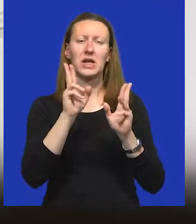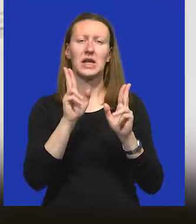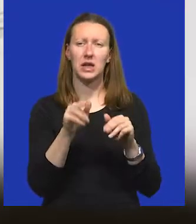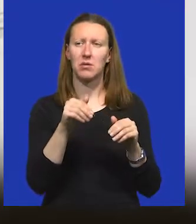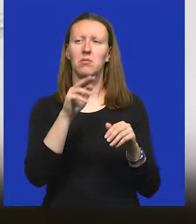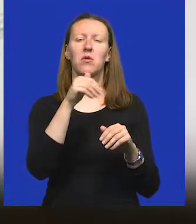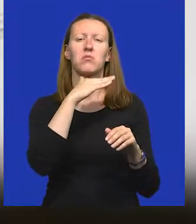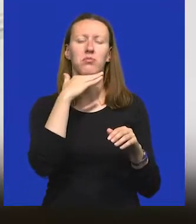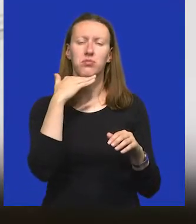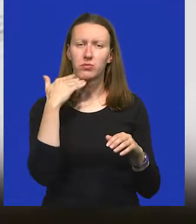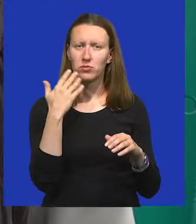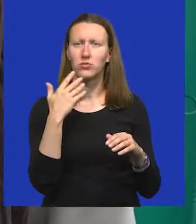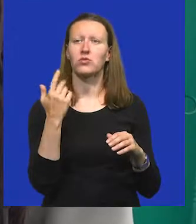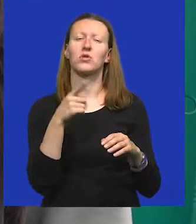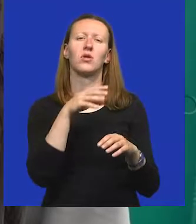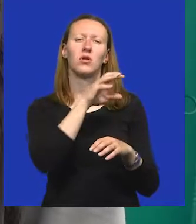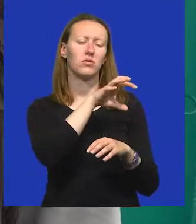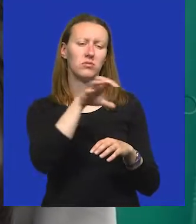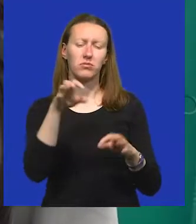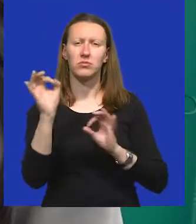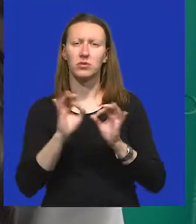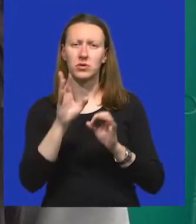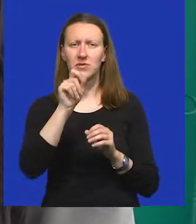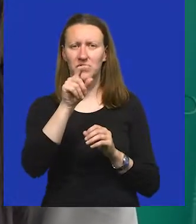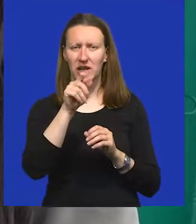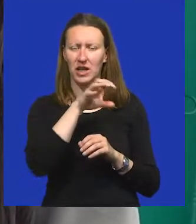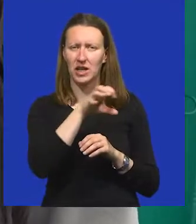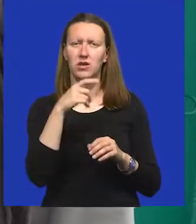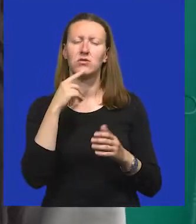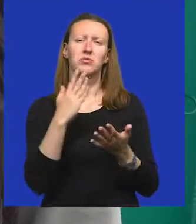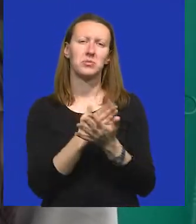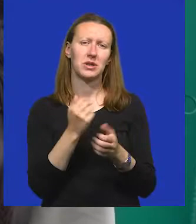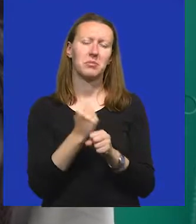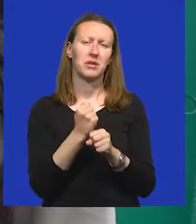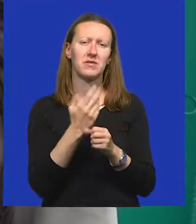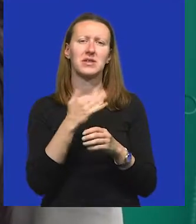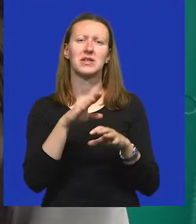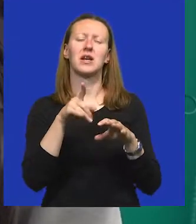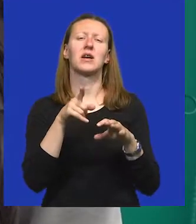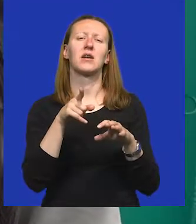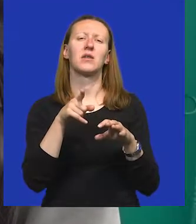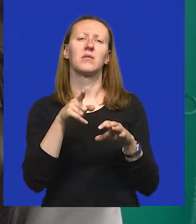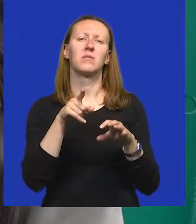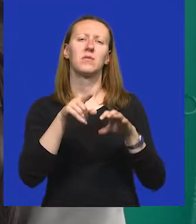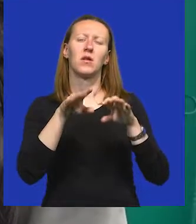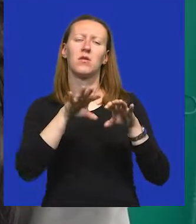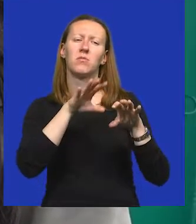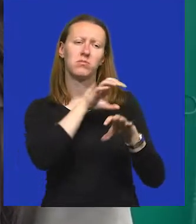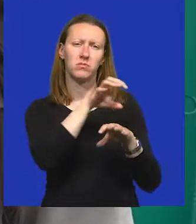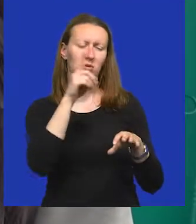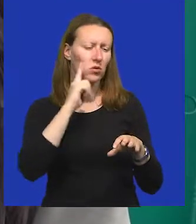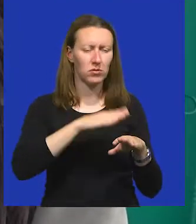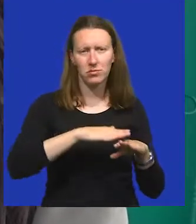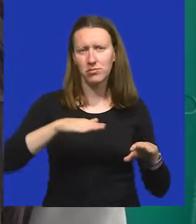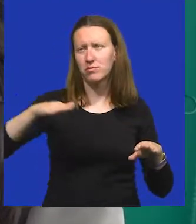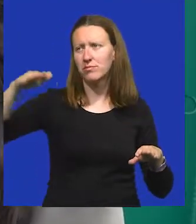progetto abbiamo avuto una serie di laboratori, ce ne sono stati 12, che erano fatti appunto per differenti fasce